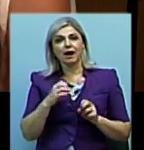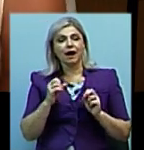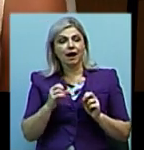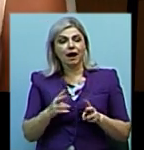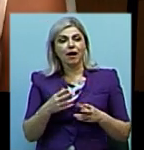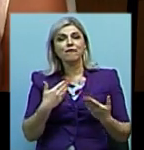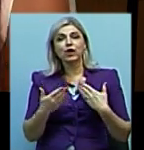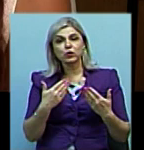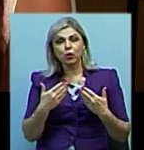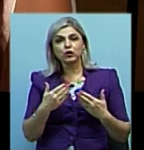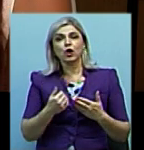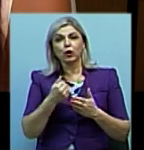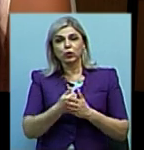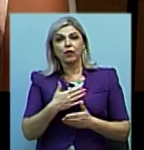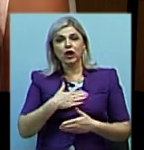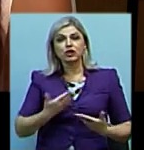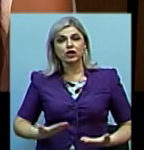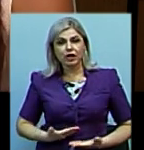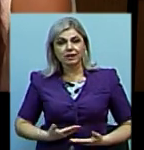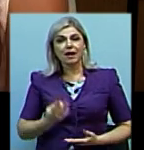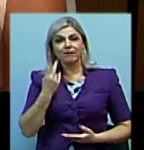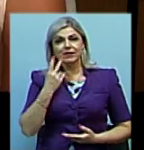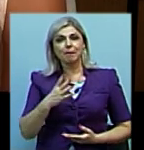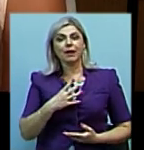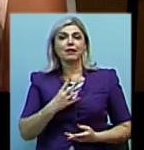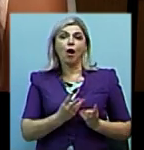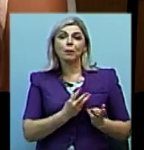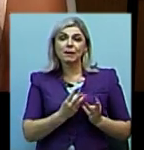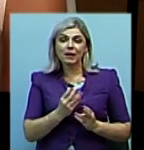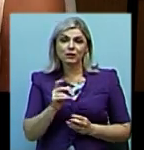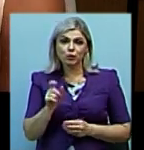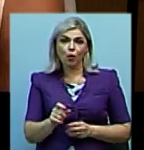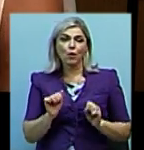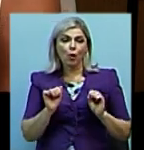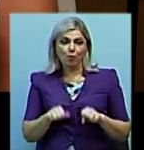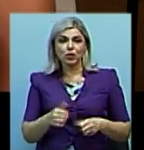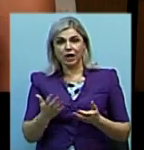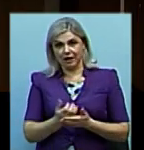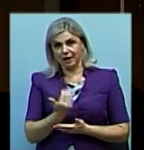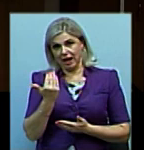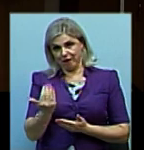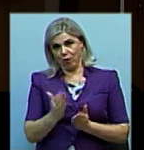тобто відноситися до нашого життя, завжди бути оптимістом, це можна знайти в його книжках.